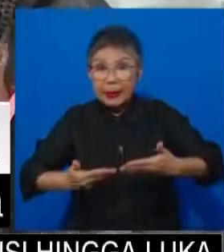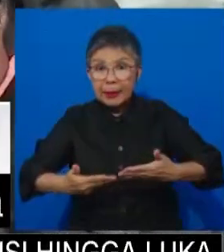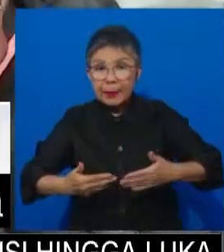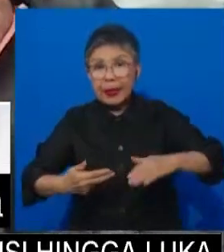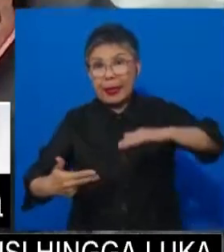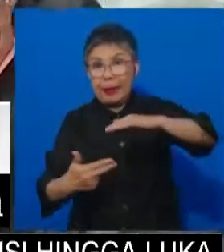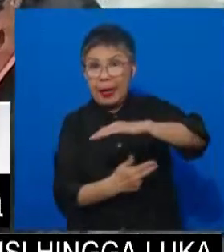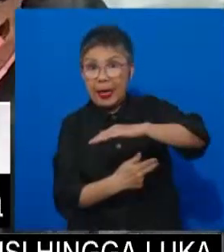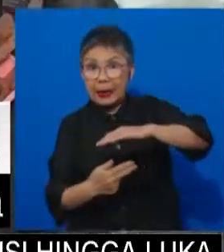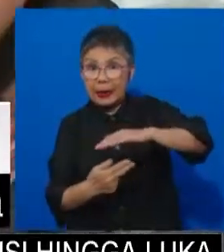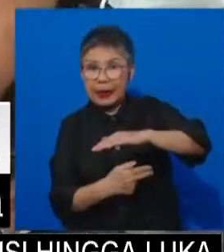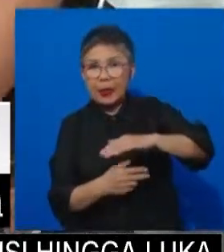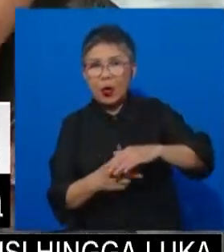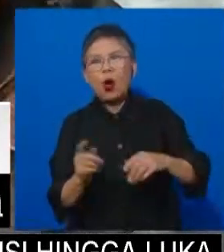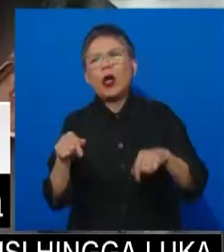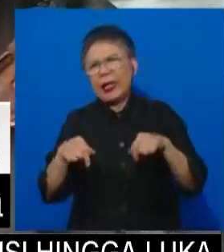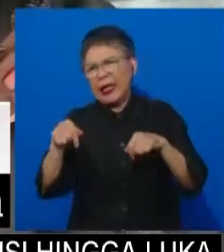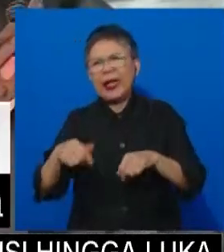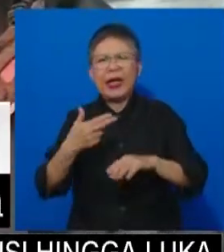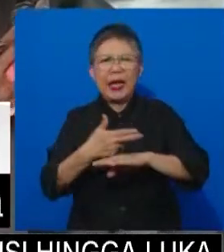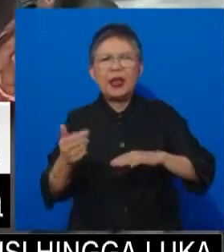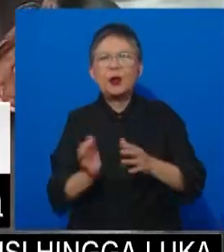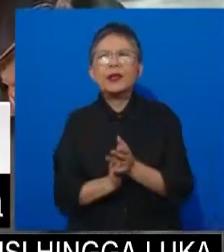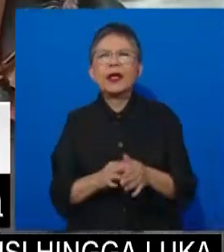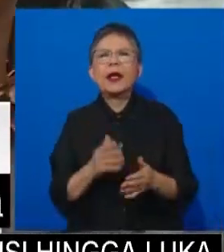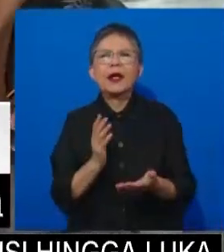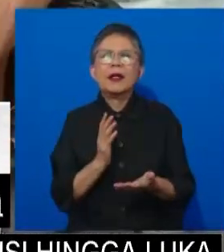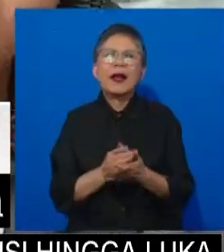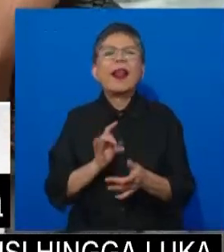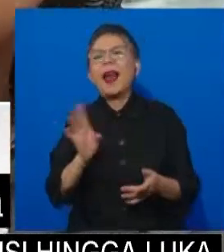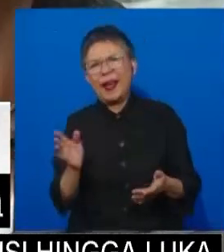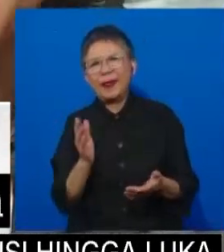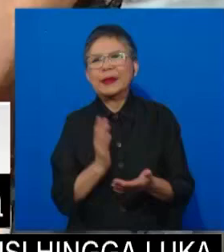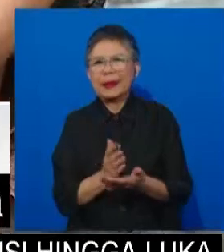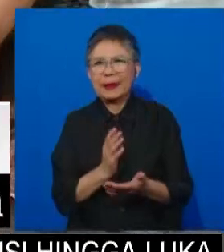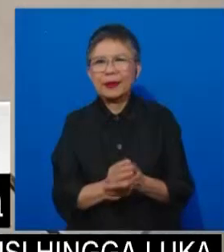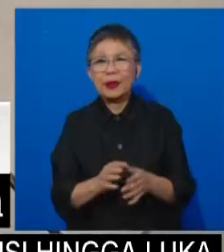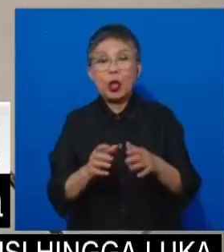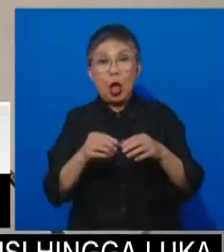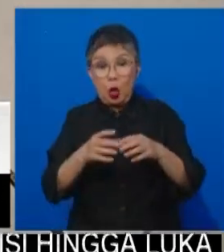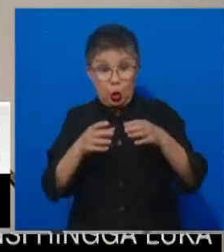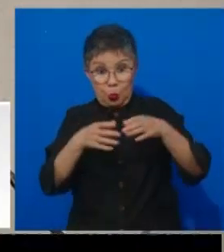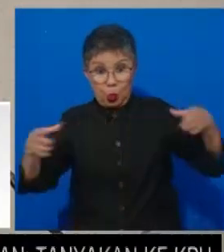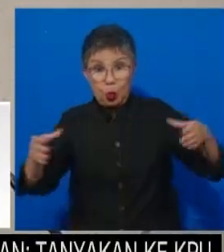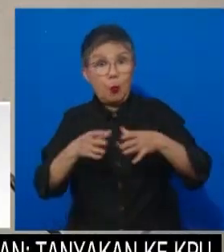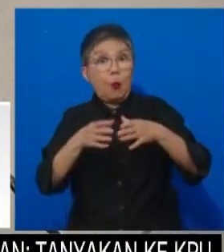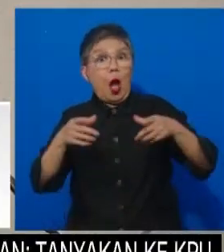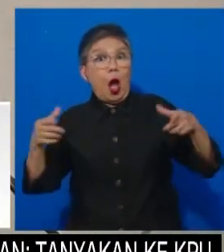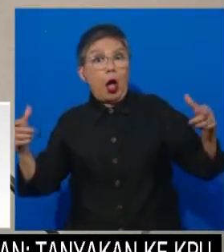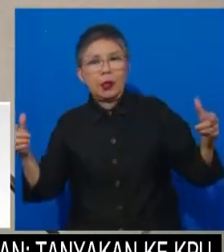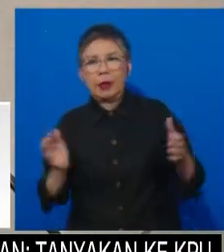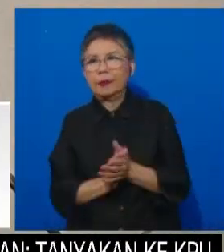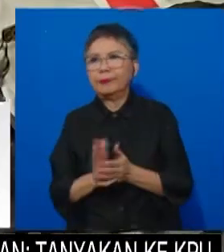Jakarta ataupun juga dengan MRT, tentu LRT Jabodetabek ini headway-nya jauh lebih panjang ya. Di area